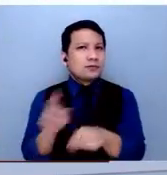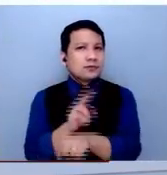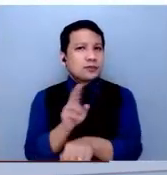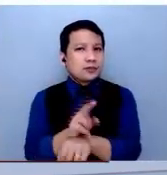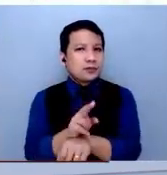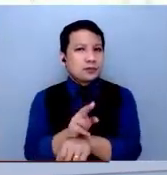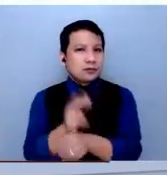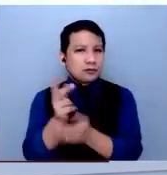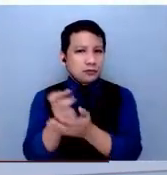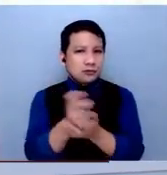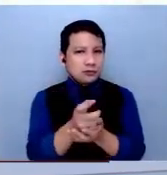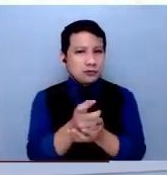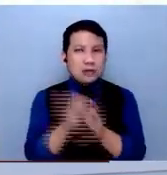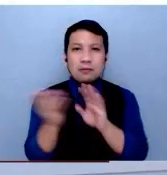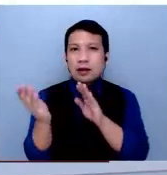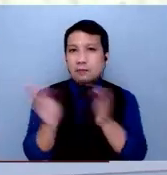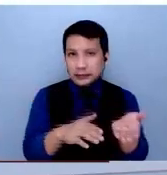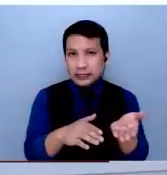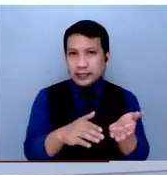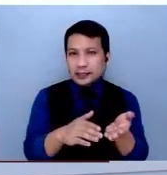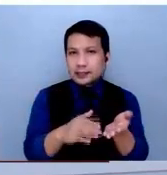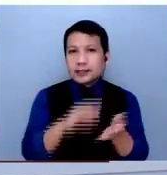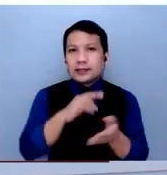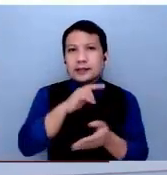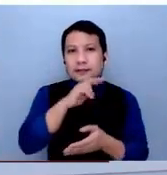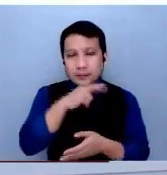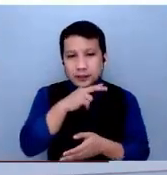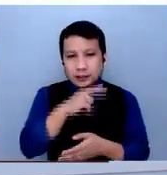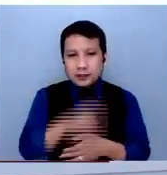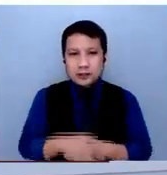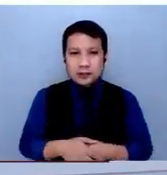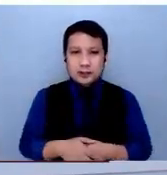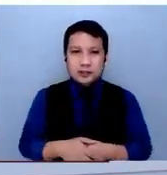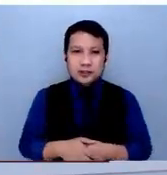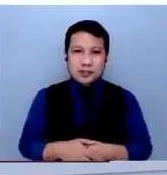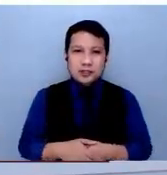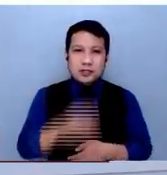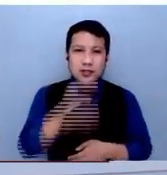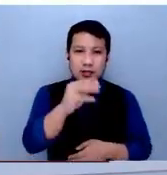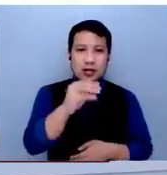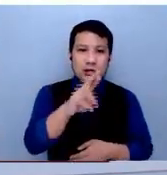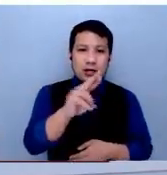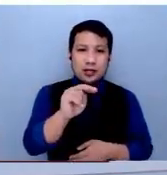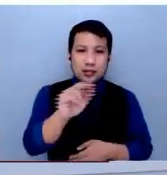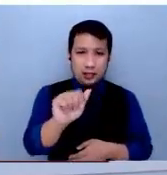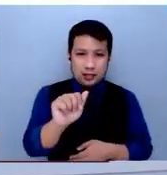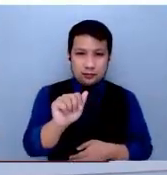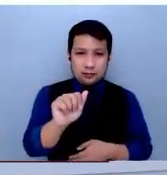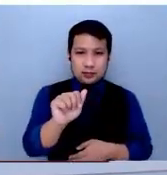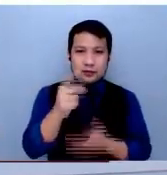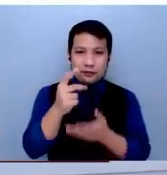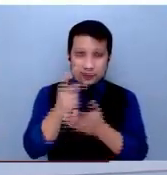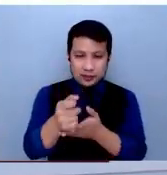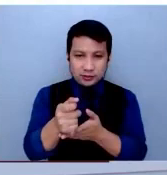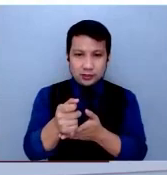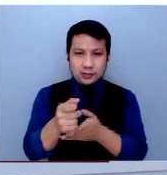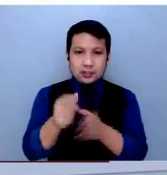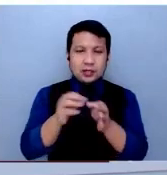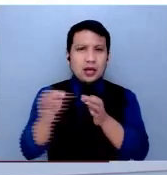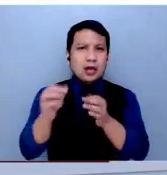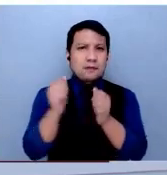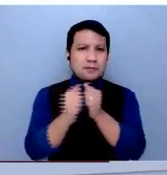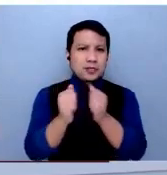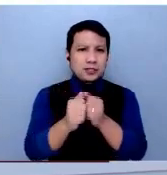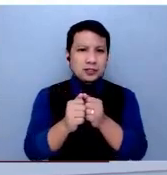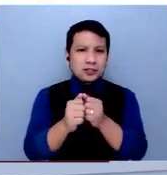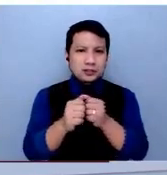neutralized o patay na virus. Messenger RNA o mRNA vaccines na nagdidikta sa cells ng tao